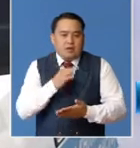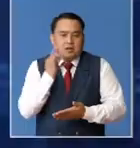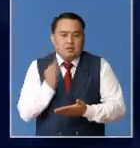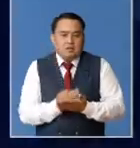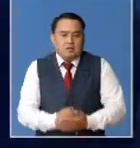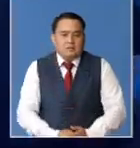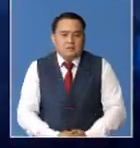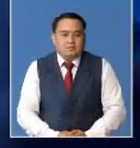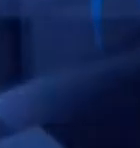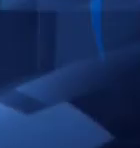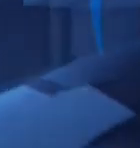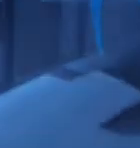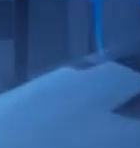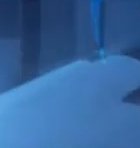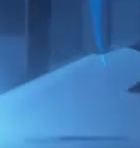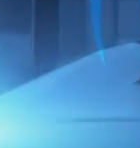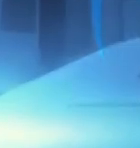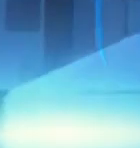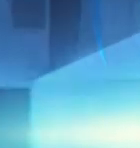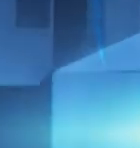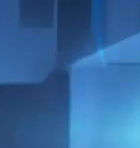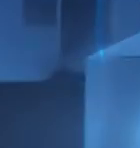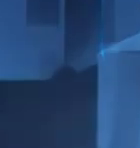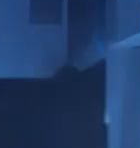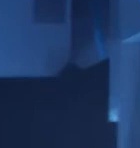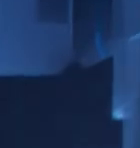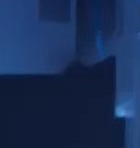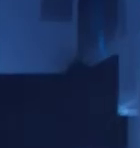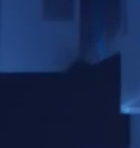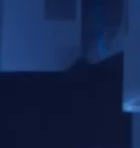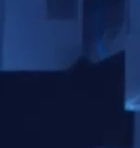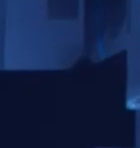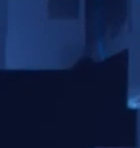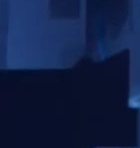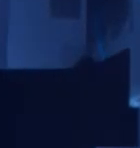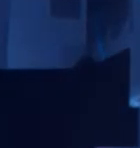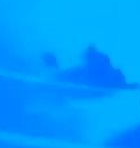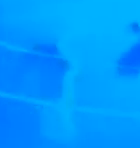ответственности. Азат Жумаханов, Жасулан Шенгенже, телеканал ЖТСУ, Талдыкурган.